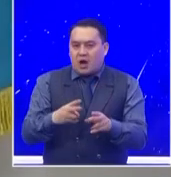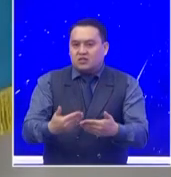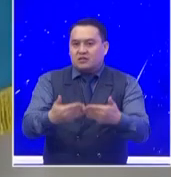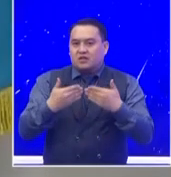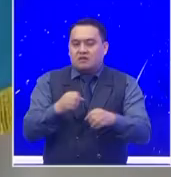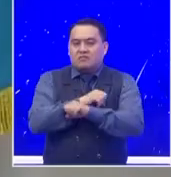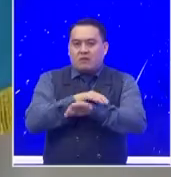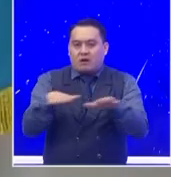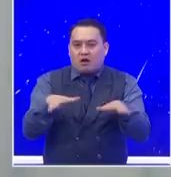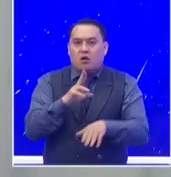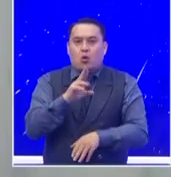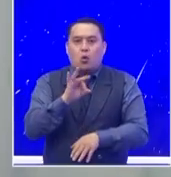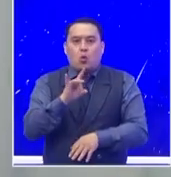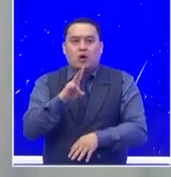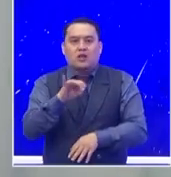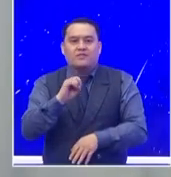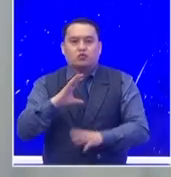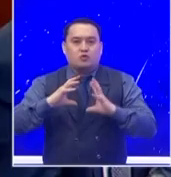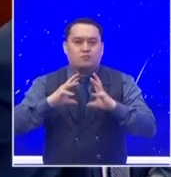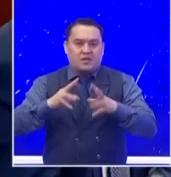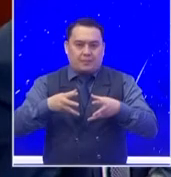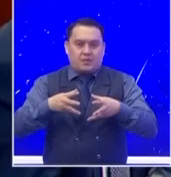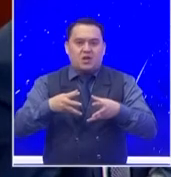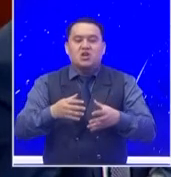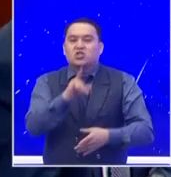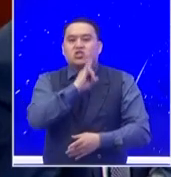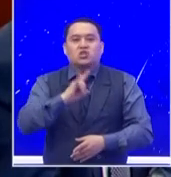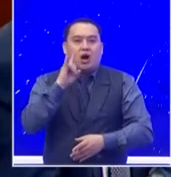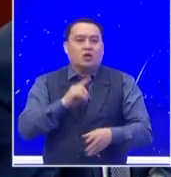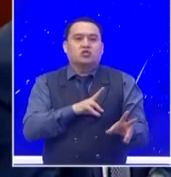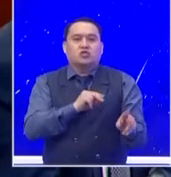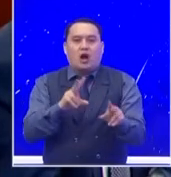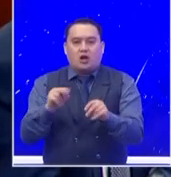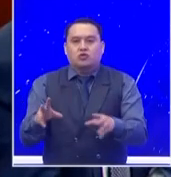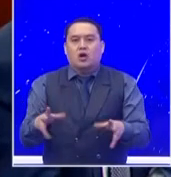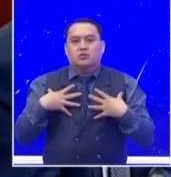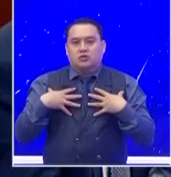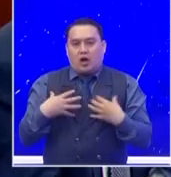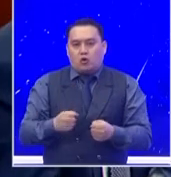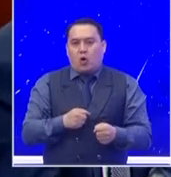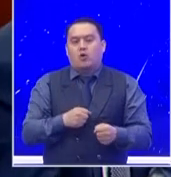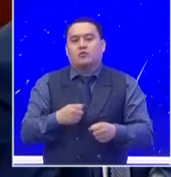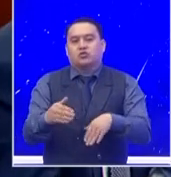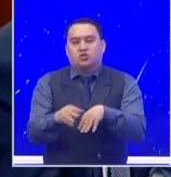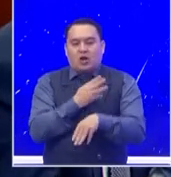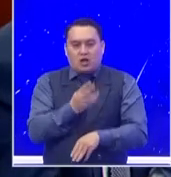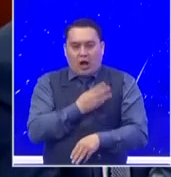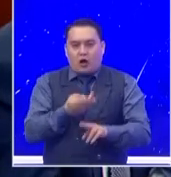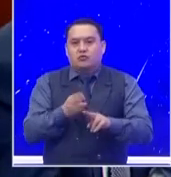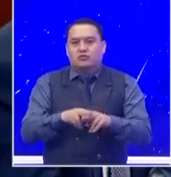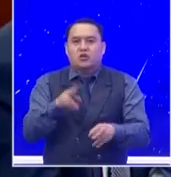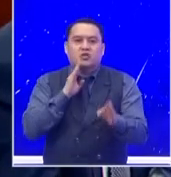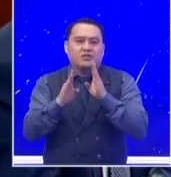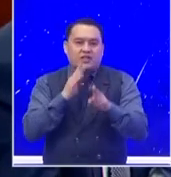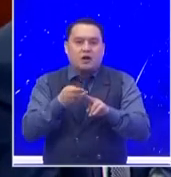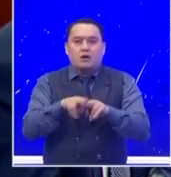с распространением коронавируса по миру. «Дорогим женщинам желаю счастья, здоровья, благополучия», написал на своей странице в